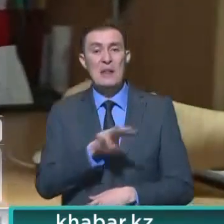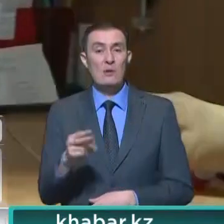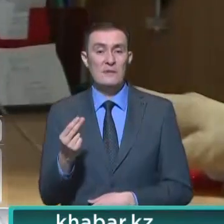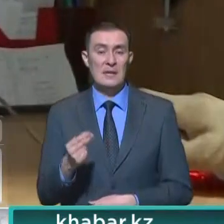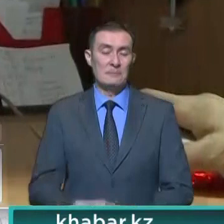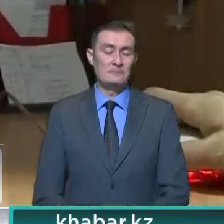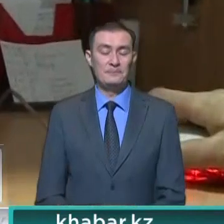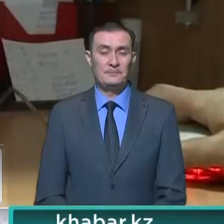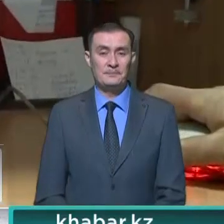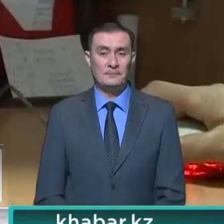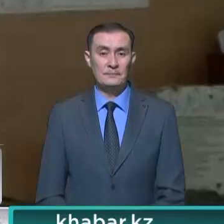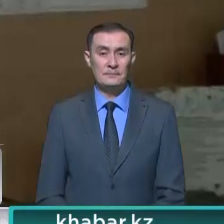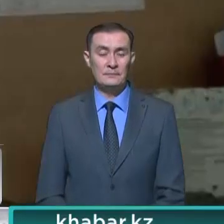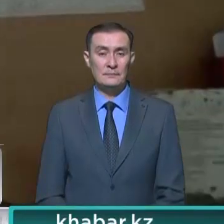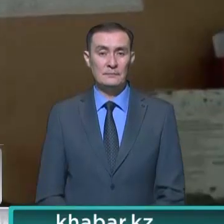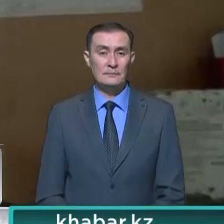тенге.